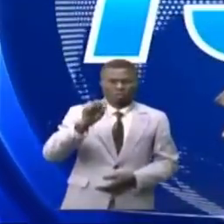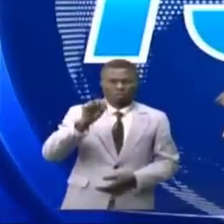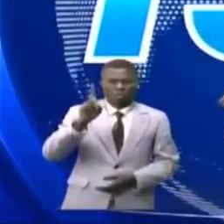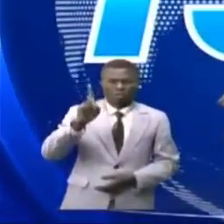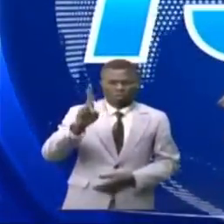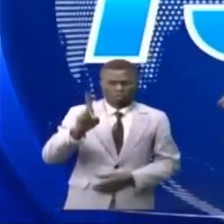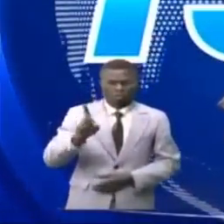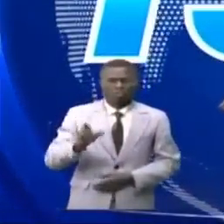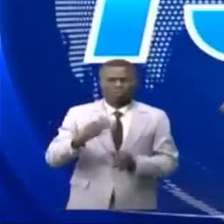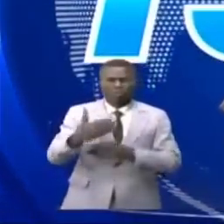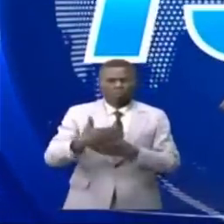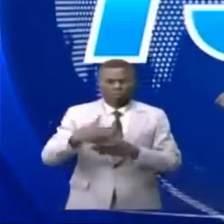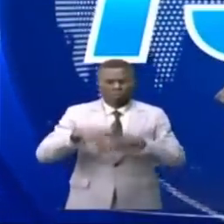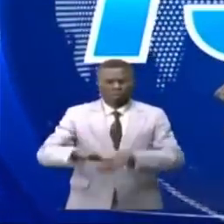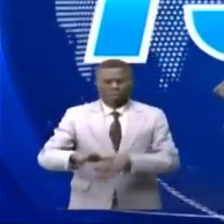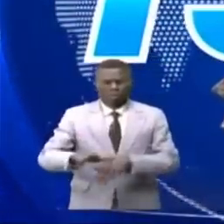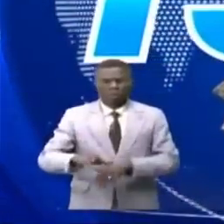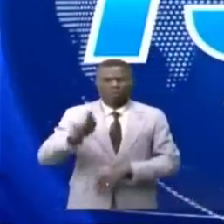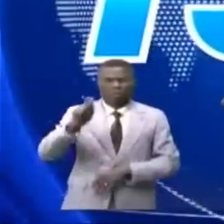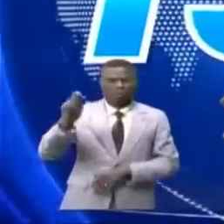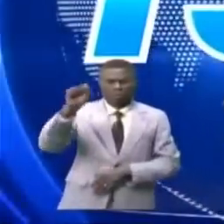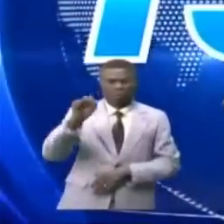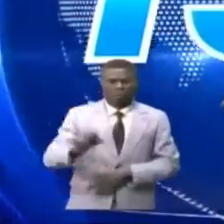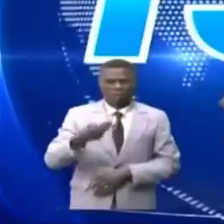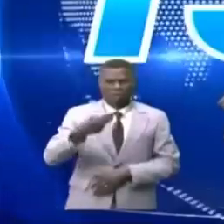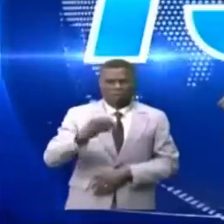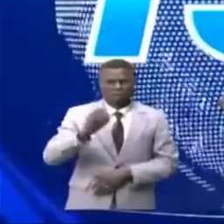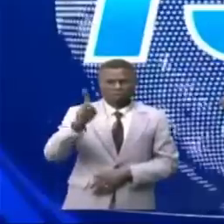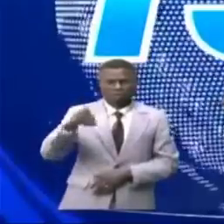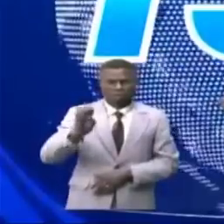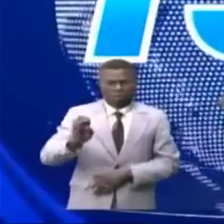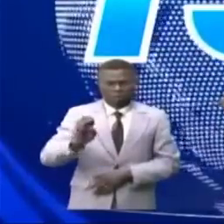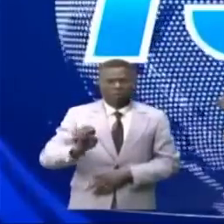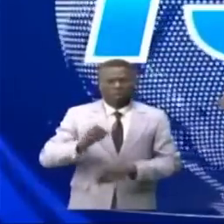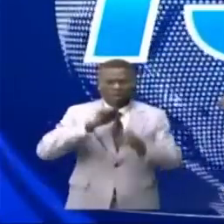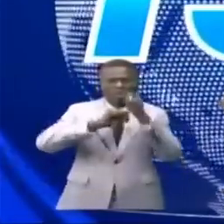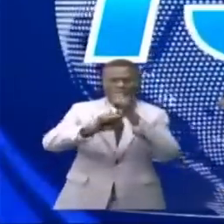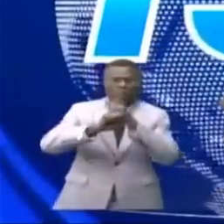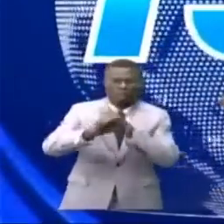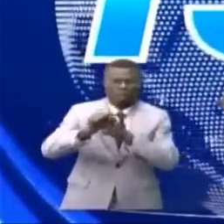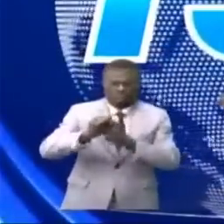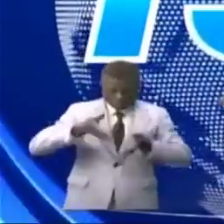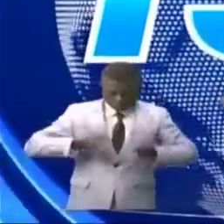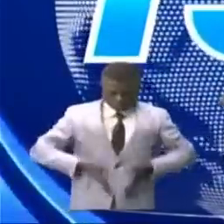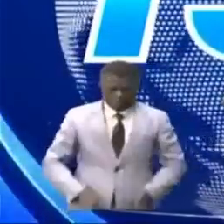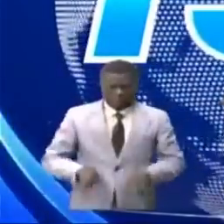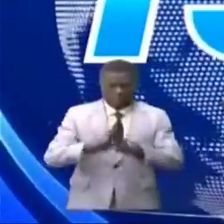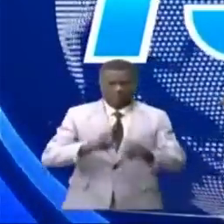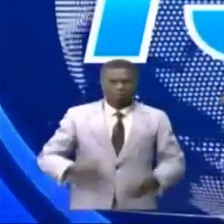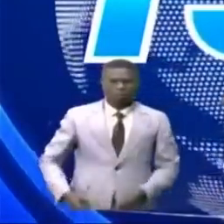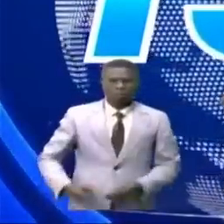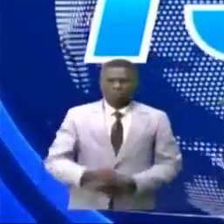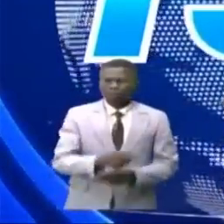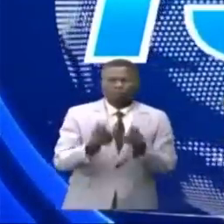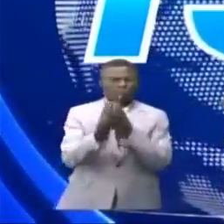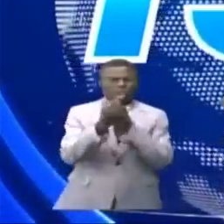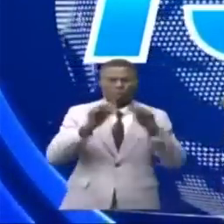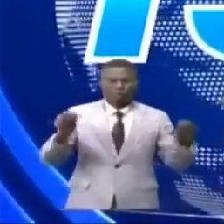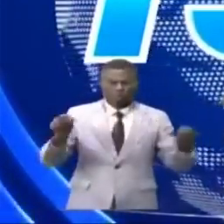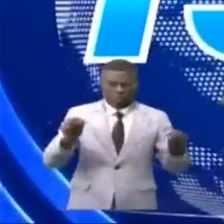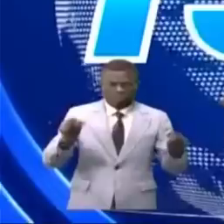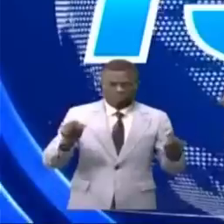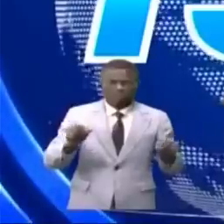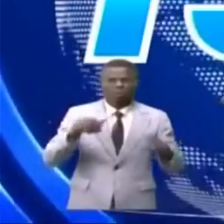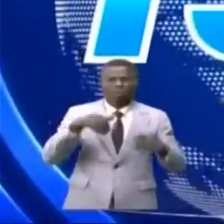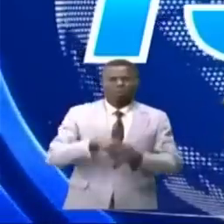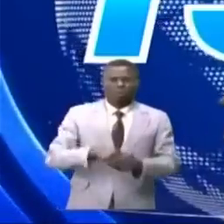rivière Tshopo, ont servi de cadre pour lancer la campagne accouchement et circoncision gratuit dans le secteur de Lubuya